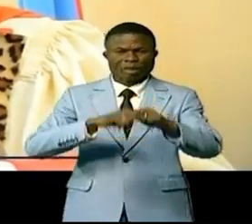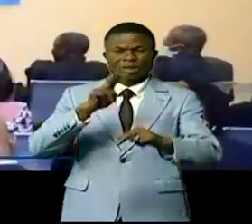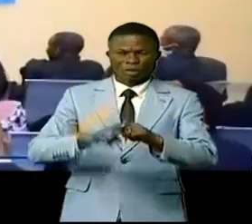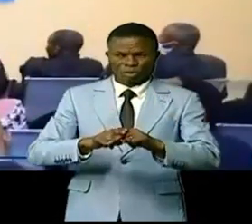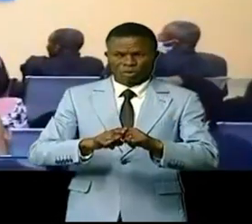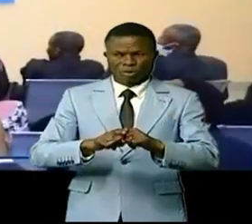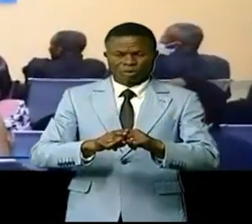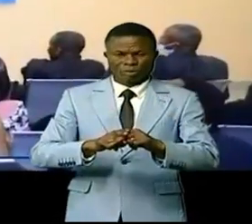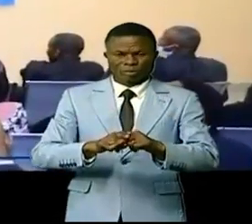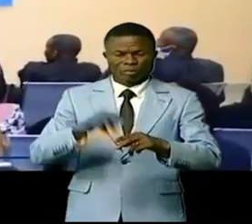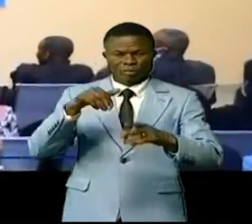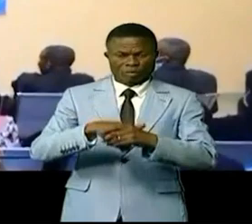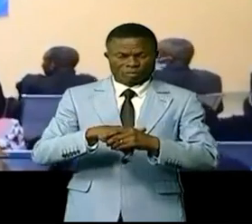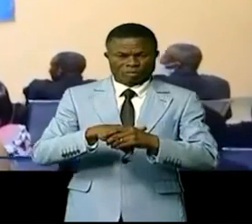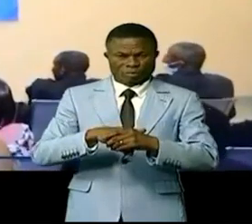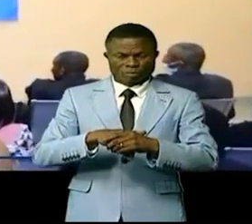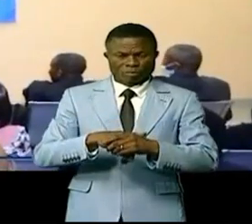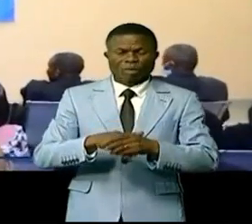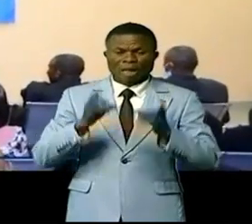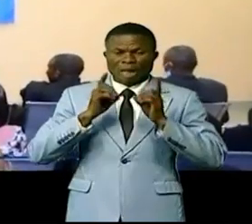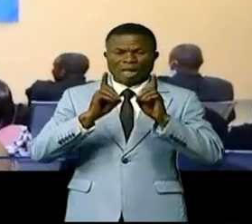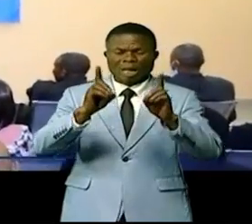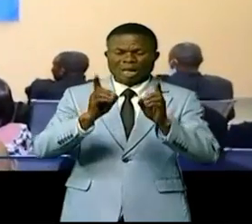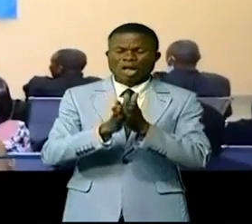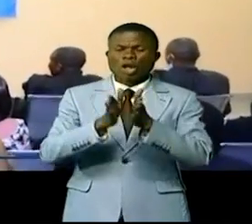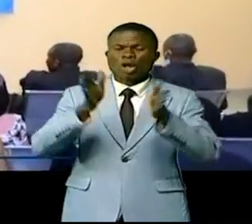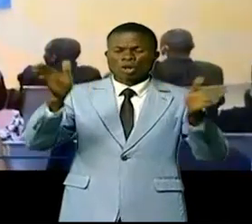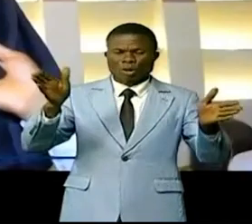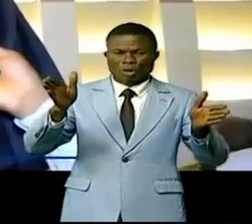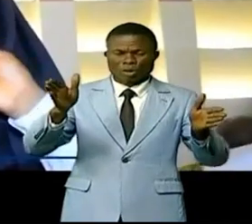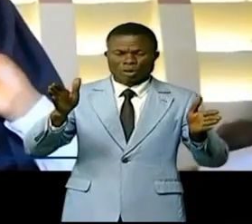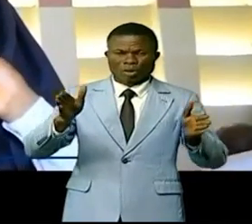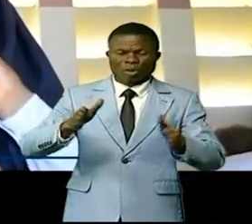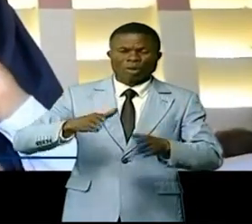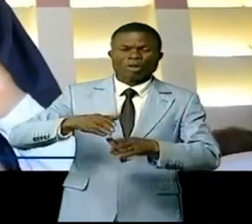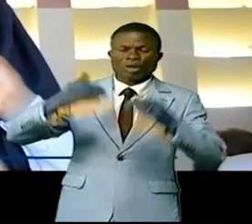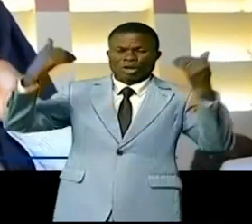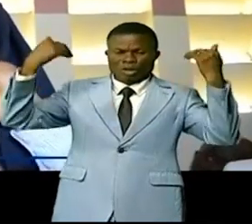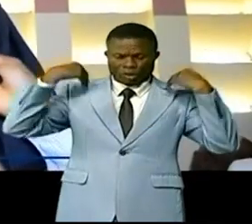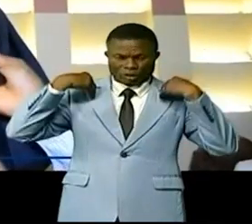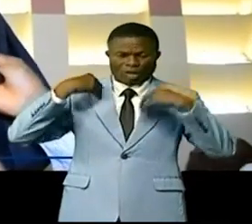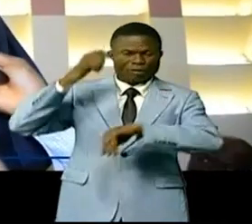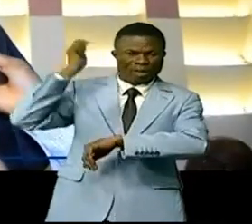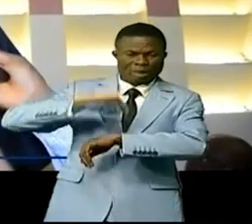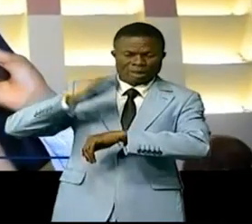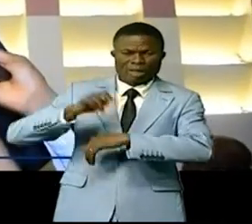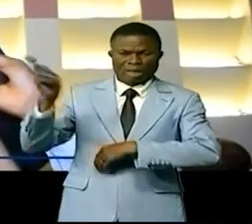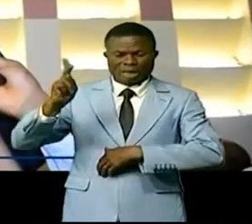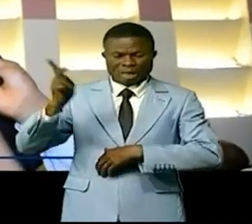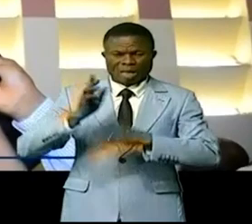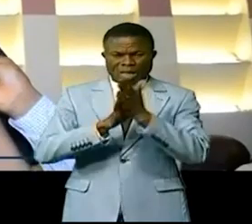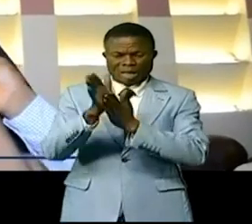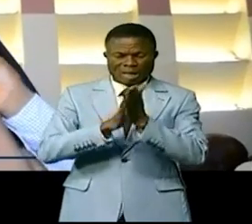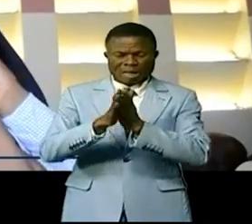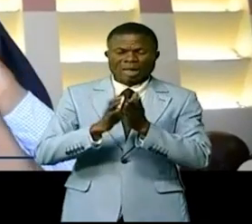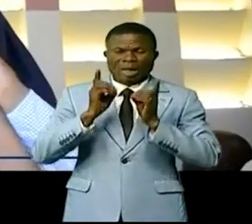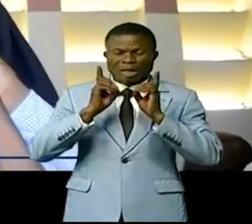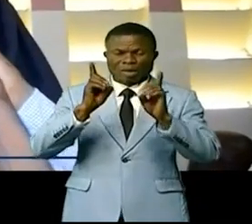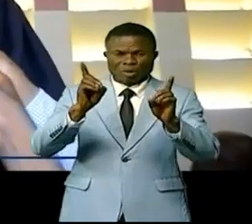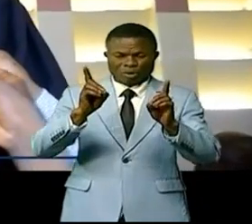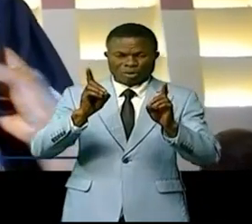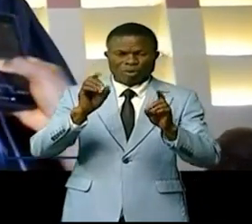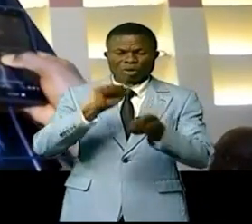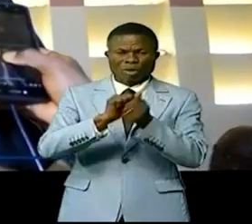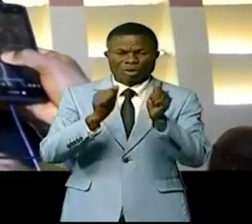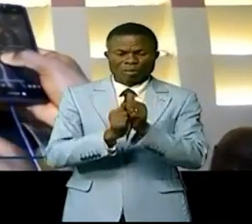nationale. Au cours de cette même audience solennelle, le bâtonnier du barreau du Kasaï s'est penché dans son allocution sur